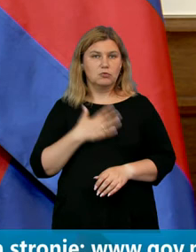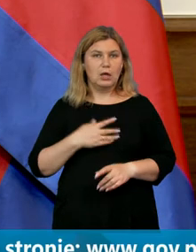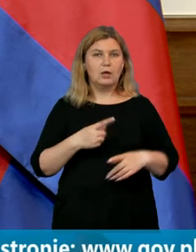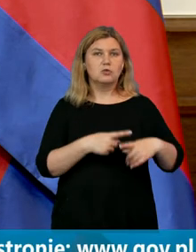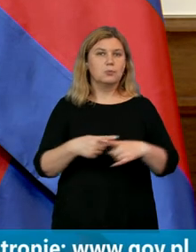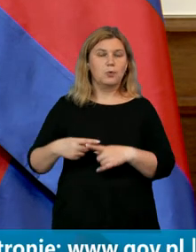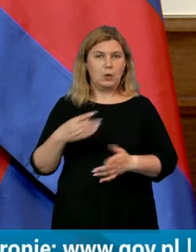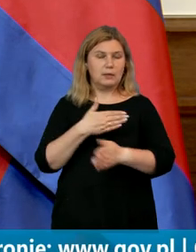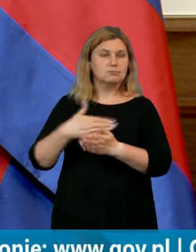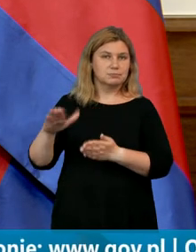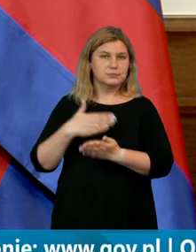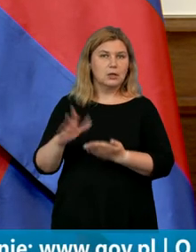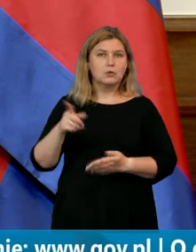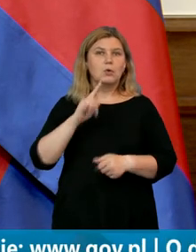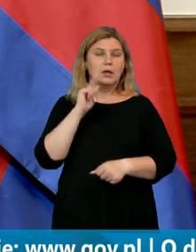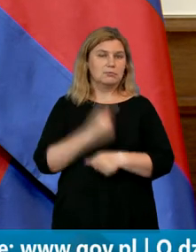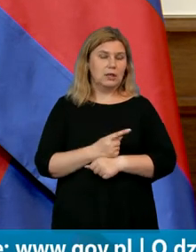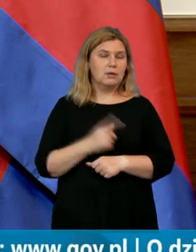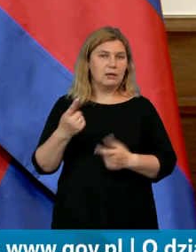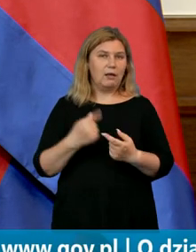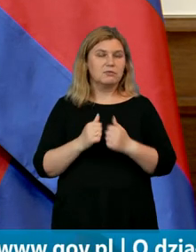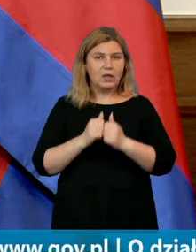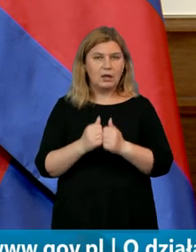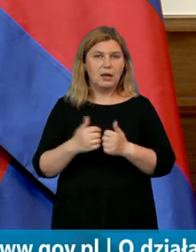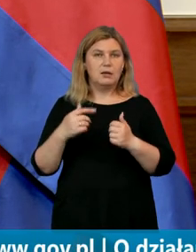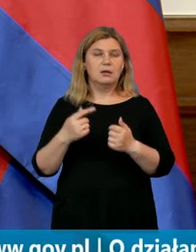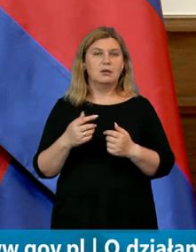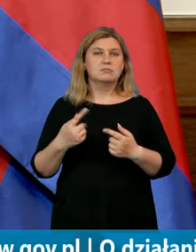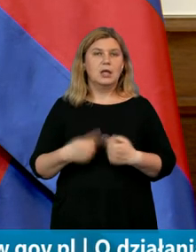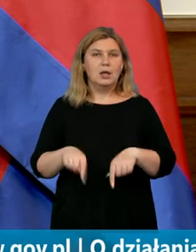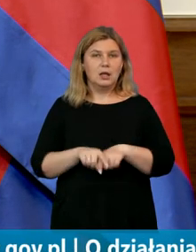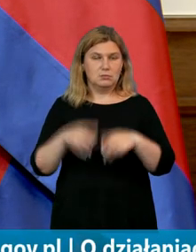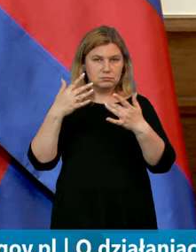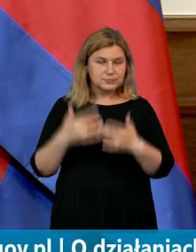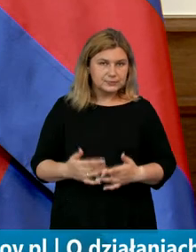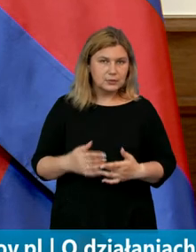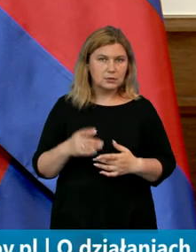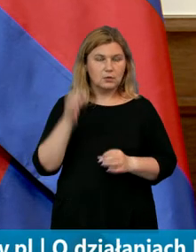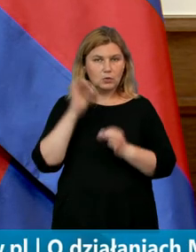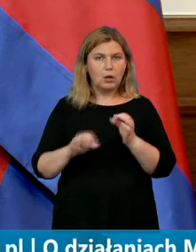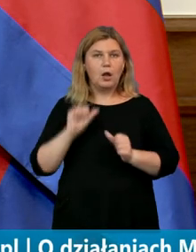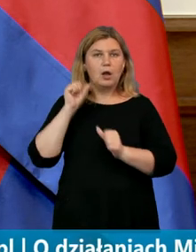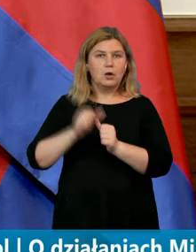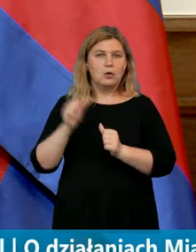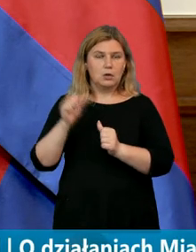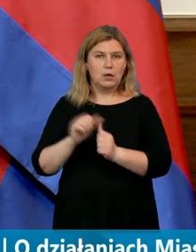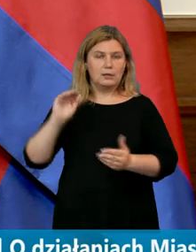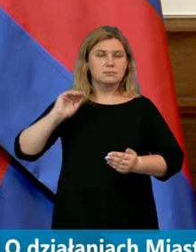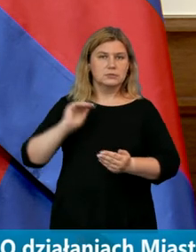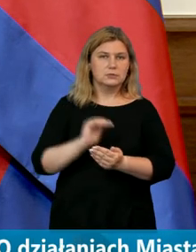która podjęła to zadanie, realizuje, rozlicza się rzetelnie i skrupulatnie i powoli rok po roku zmniejsza